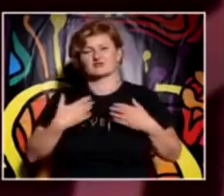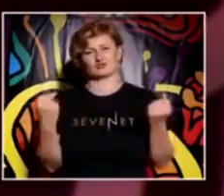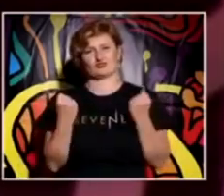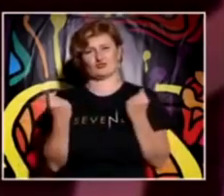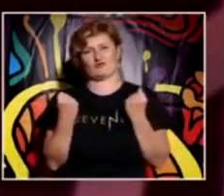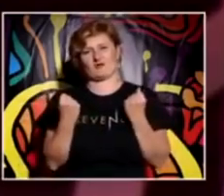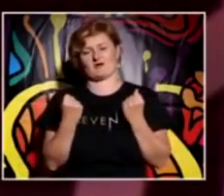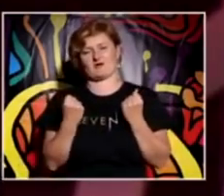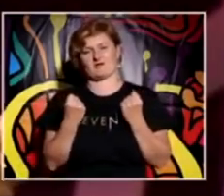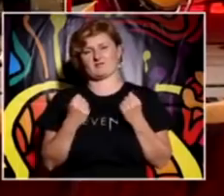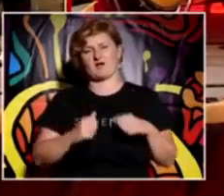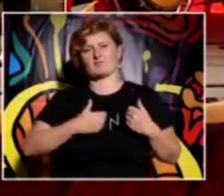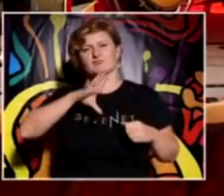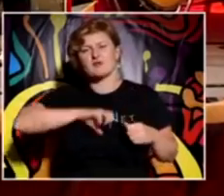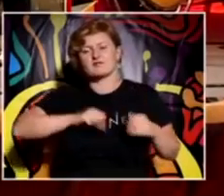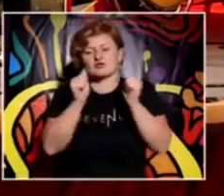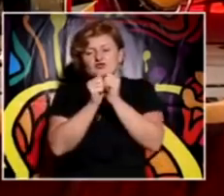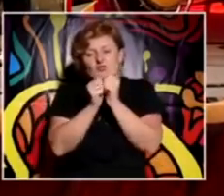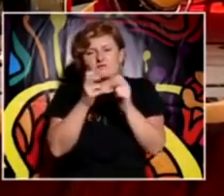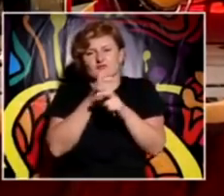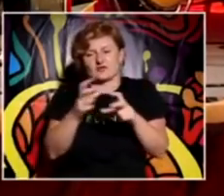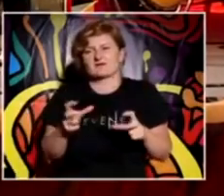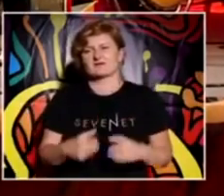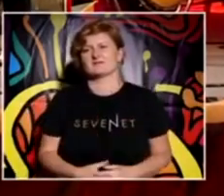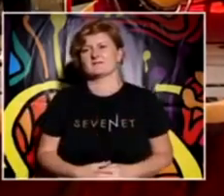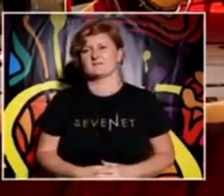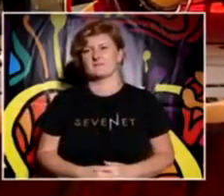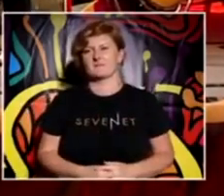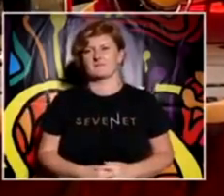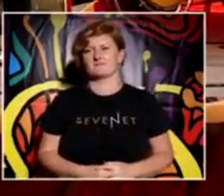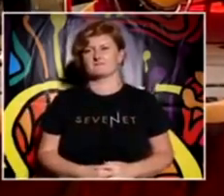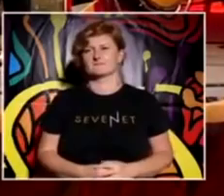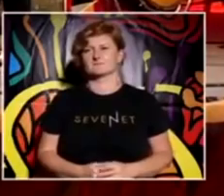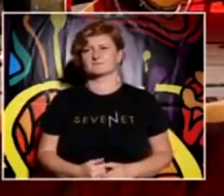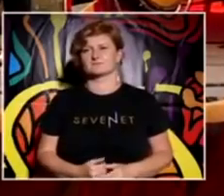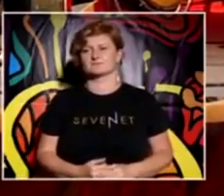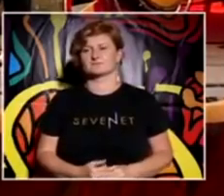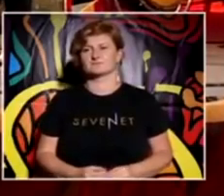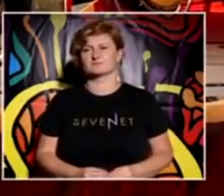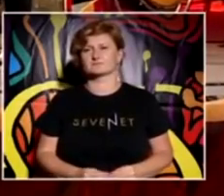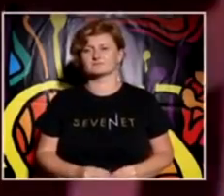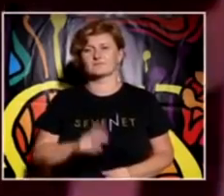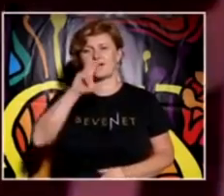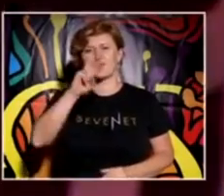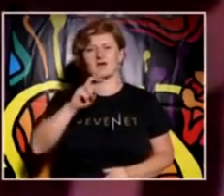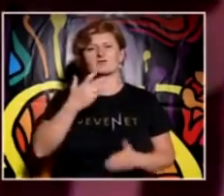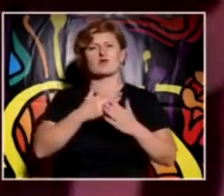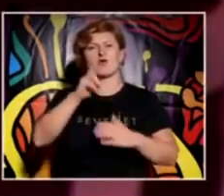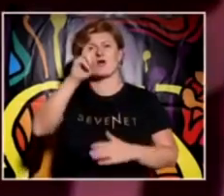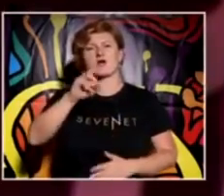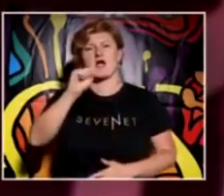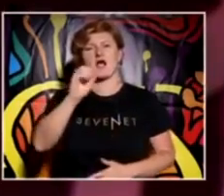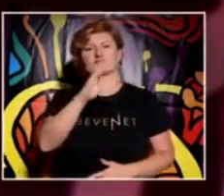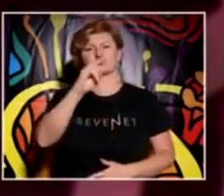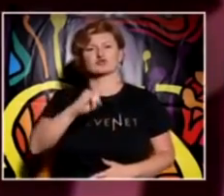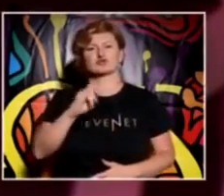żebyś przetrwał trudny zimowy czas. Więc to są takie dwie rzeczy. A dlaczego tak haszysz najgorszy? Haszysz w Maroku, bo był